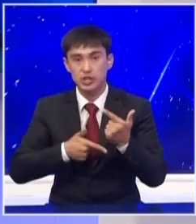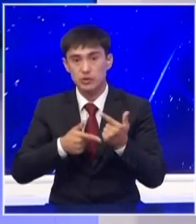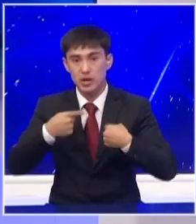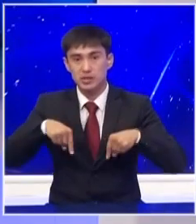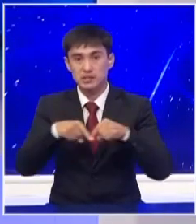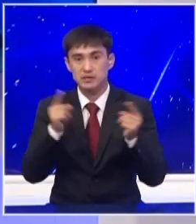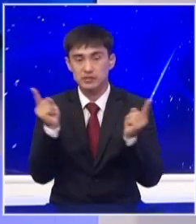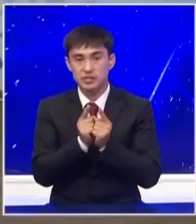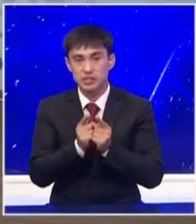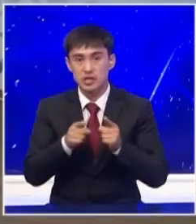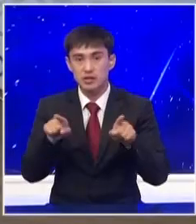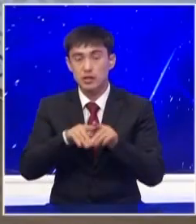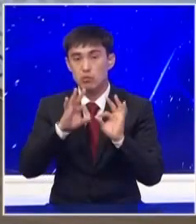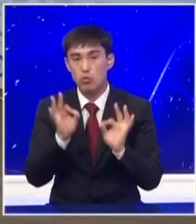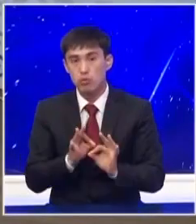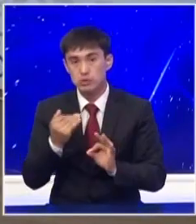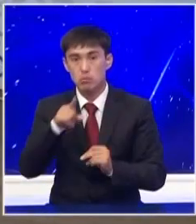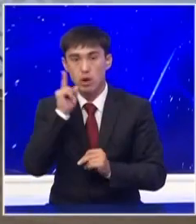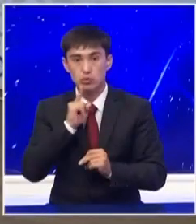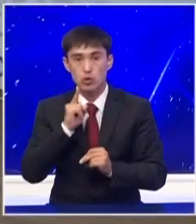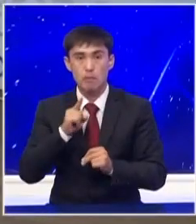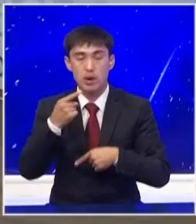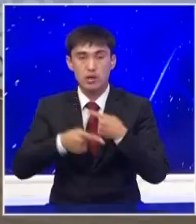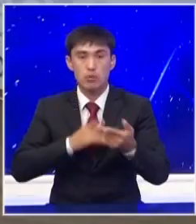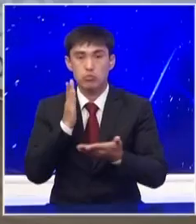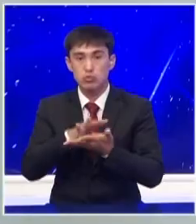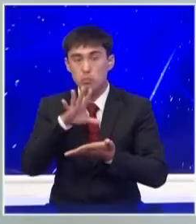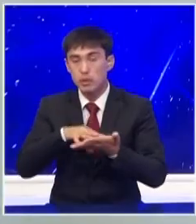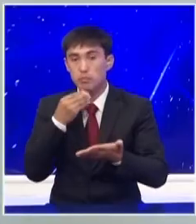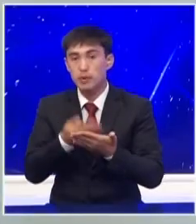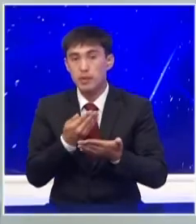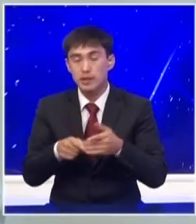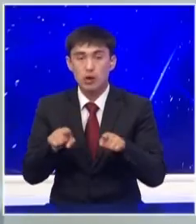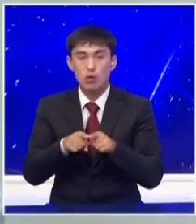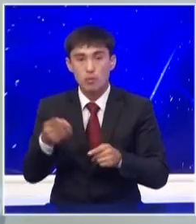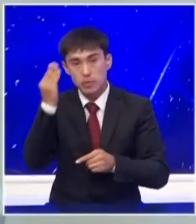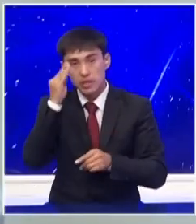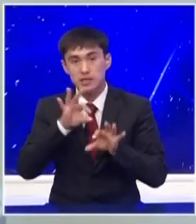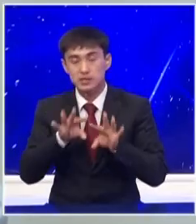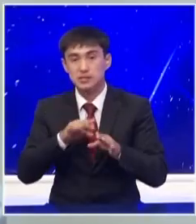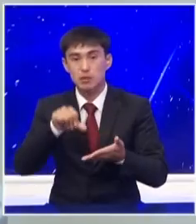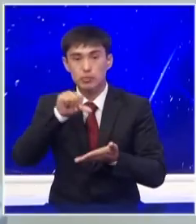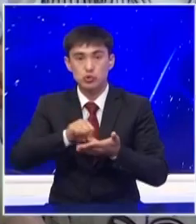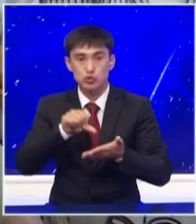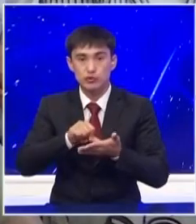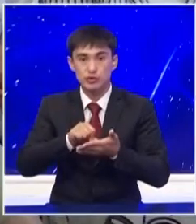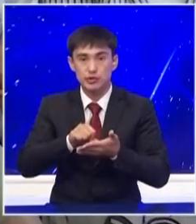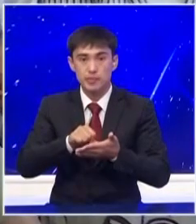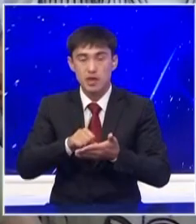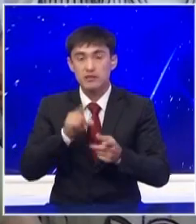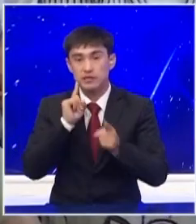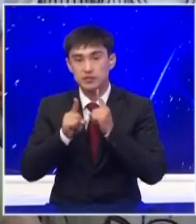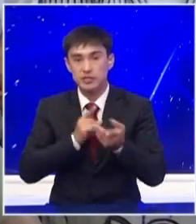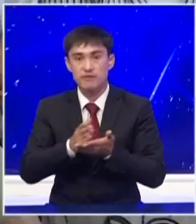считают организаторы встречи. Таким образом, молодое поколение будет брать с них пример. Такое мнение высказали присутствующие. В ходе